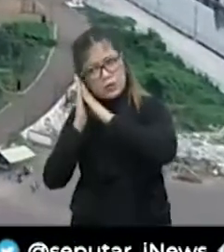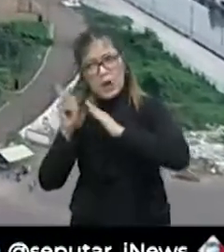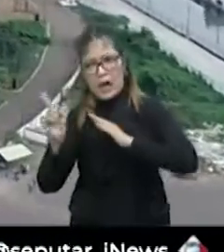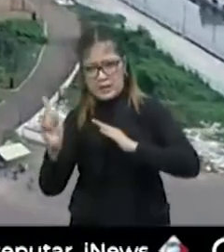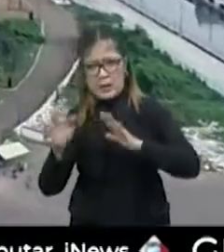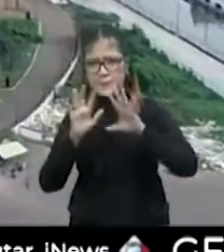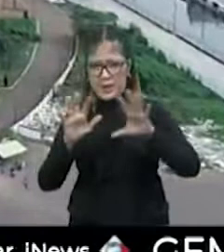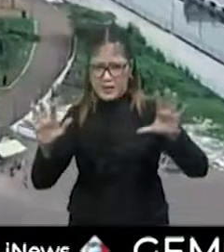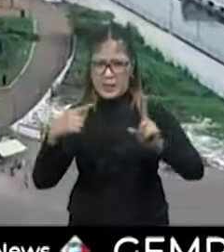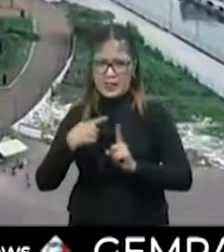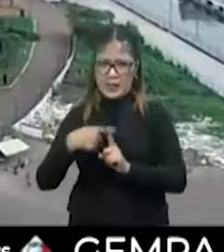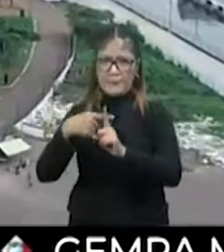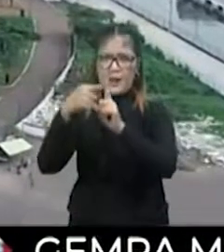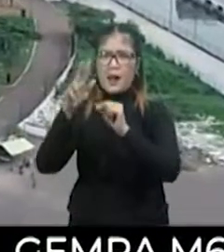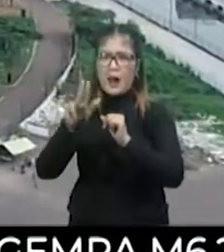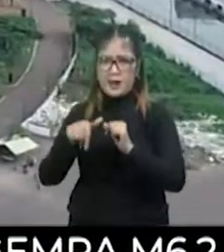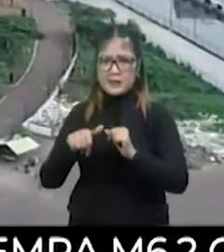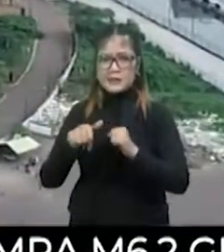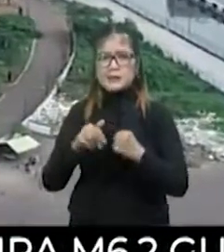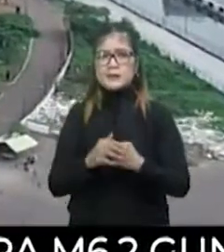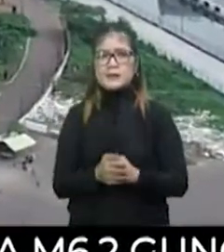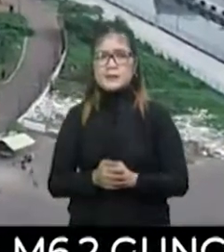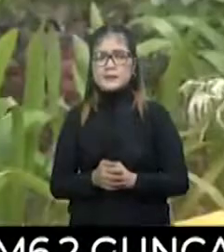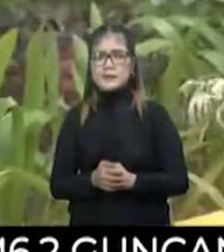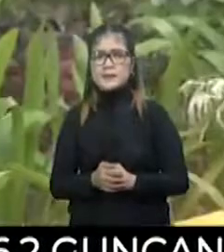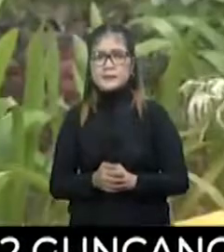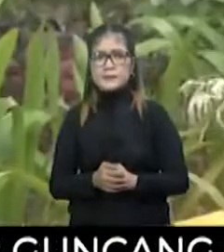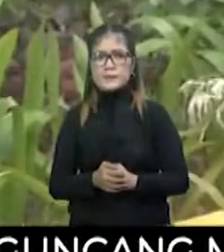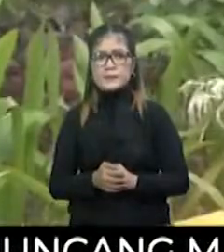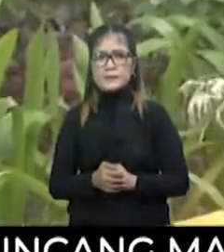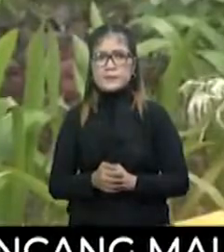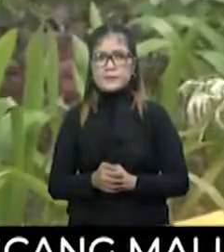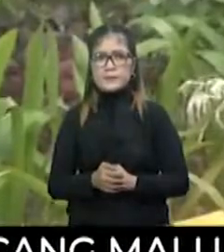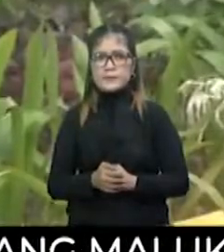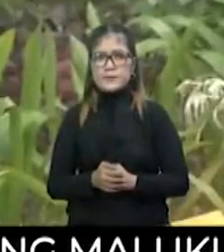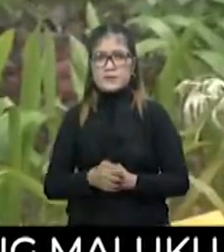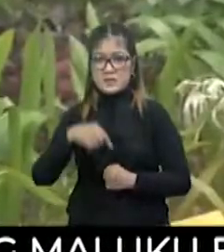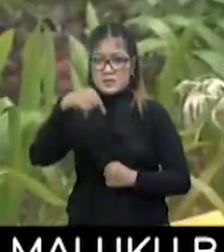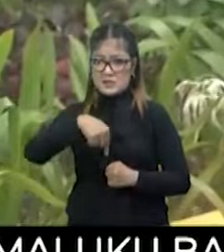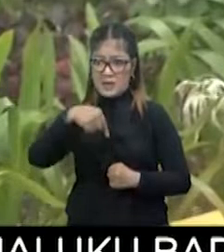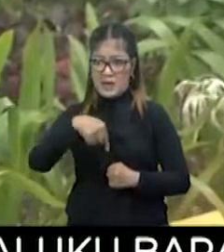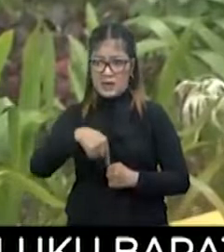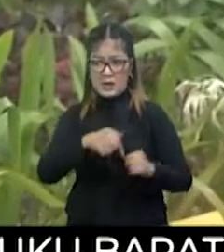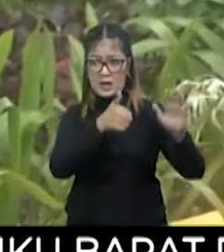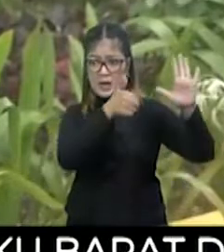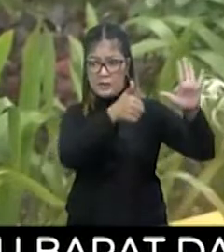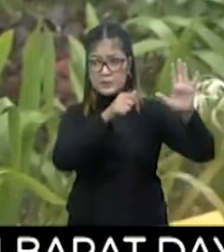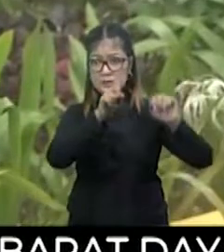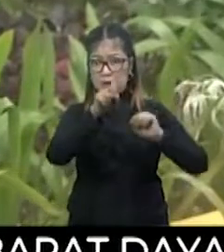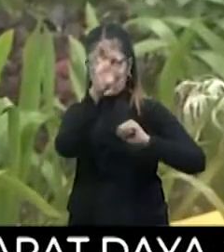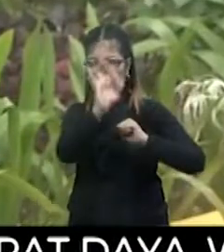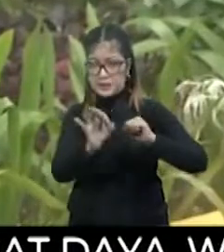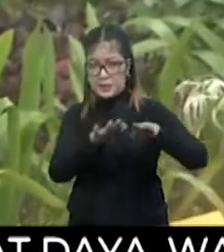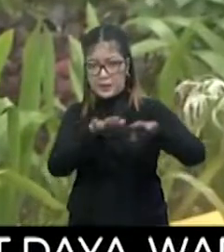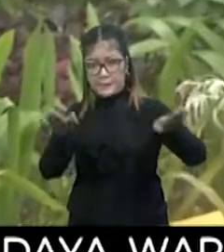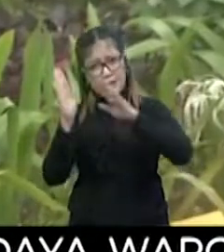artinya untuk keterisian tempat tidur yang ada, ini sudah berada di angka 61%. Tentunya pihak dari Rumah Sakit Wisma